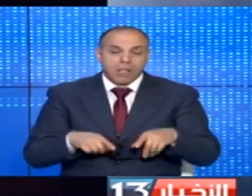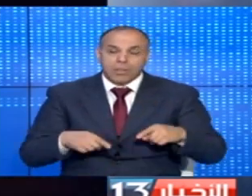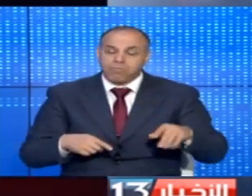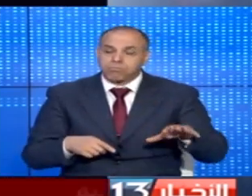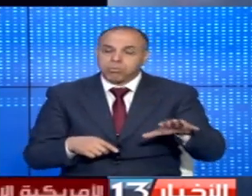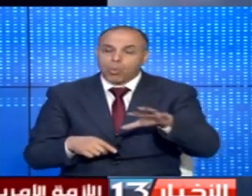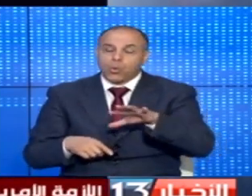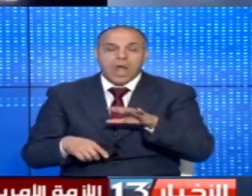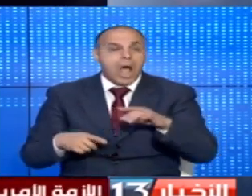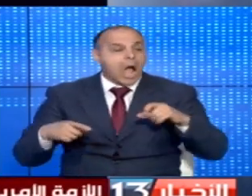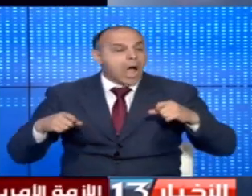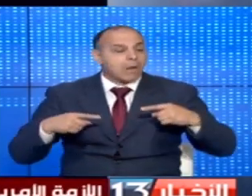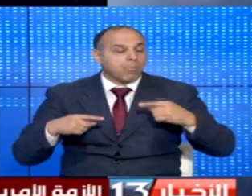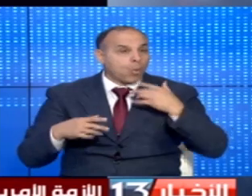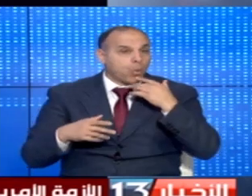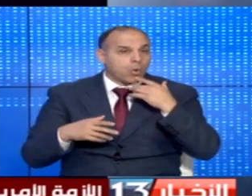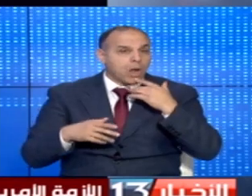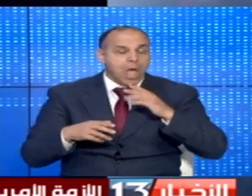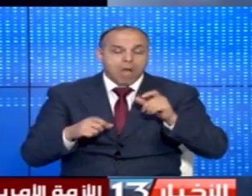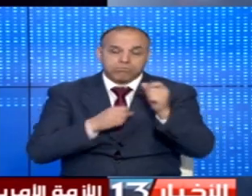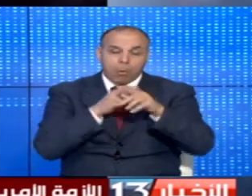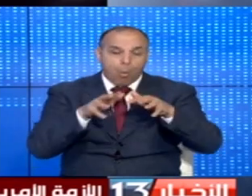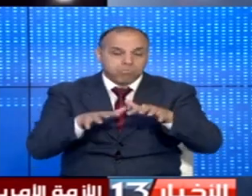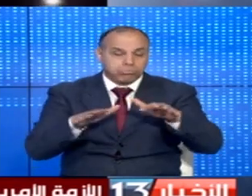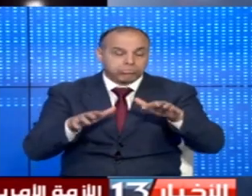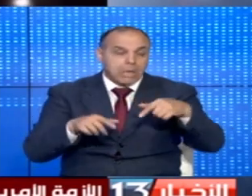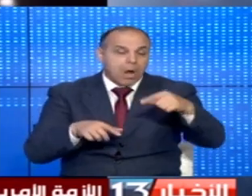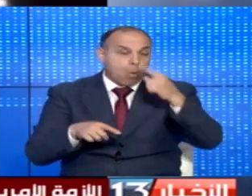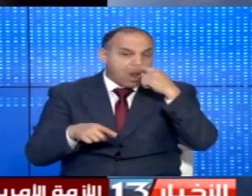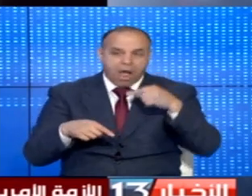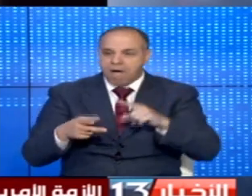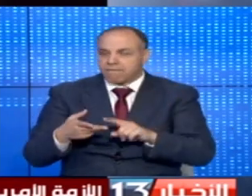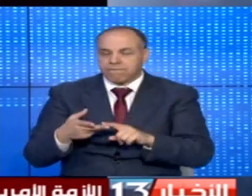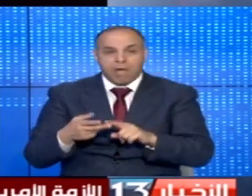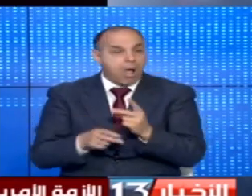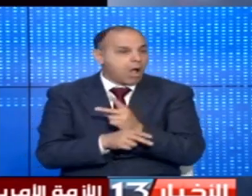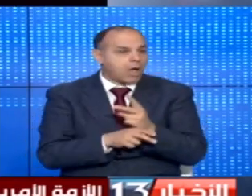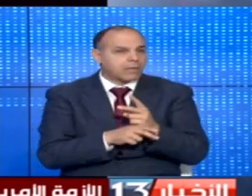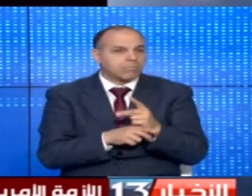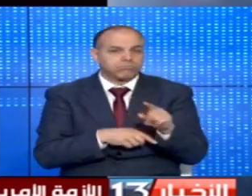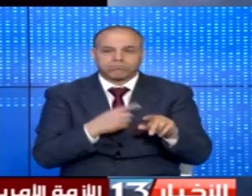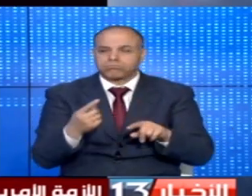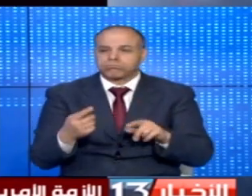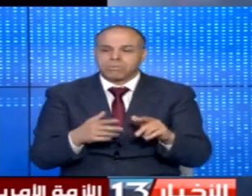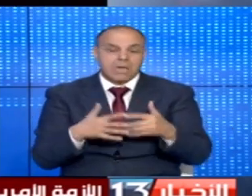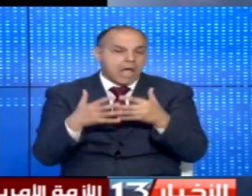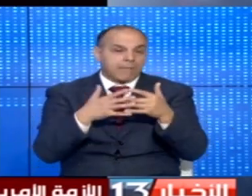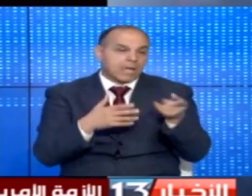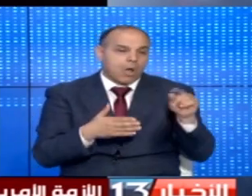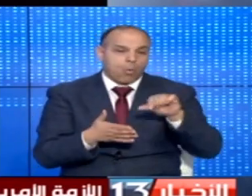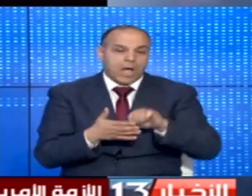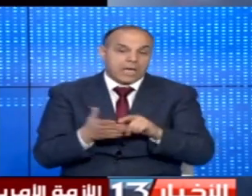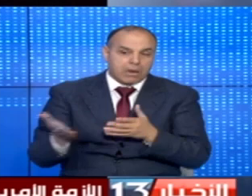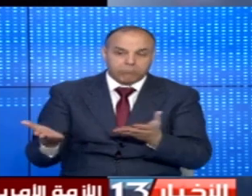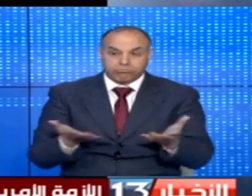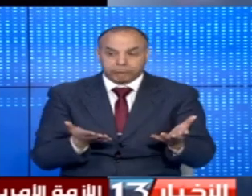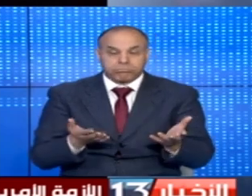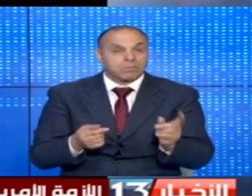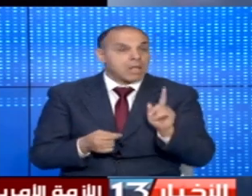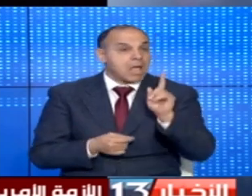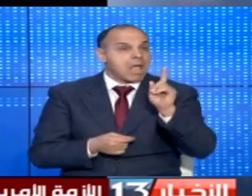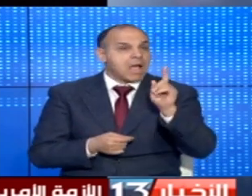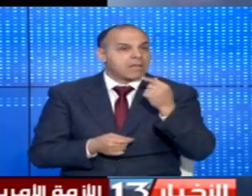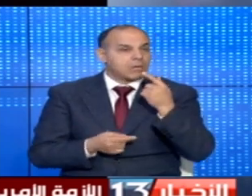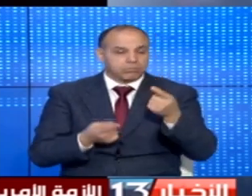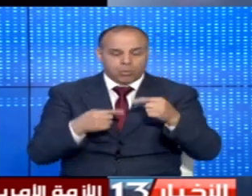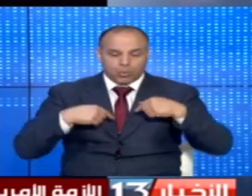من نشوب الحرب وهزمه انتشار النووي ومن بعد يوم التصعيد الخطير للتوتر بين الولايات المتحده الامريكيه وايران اذ